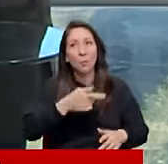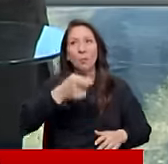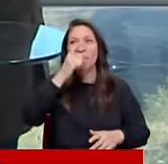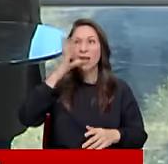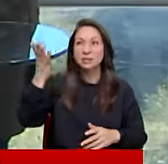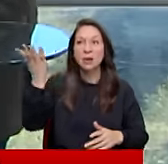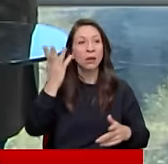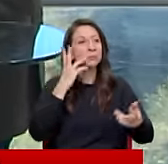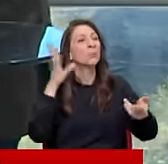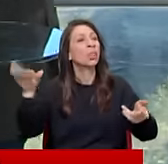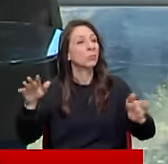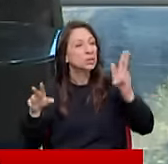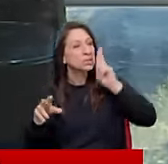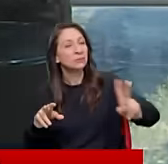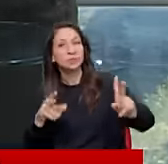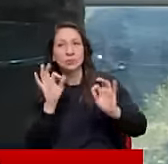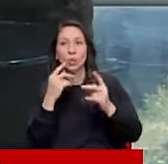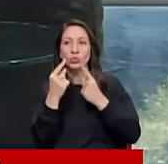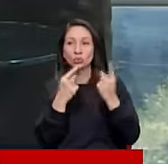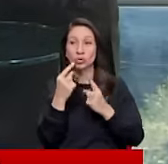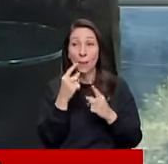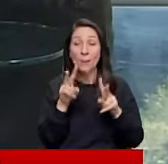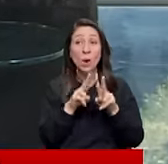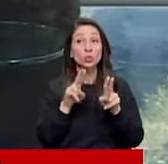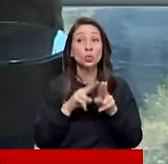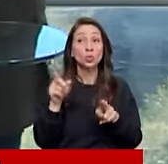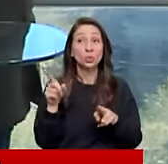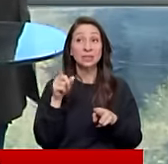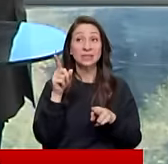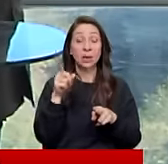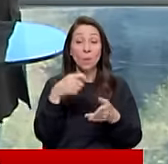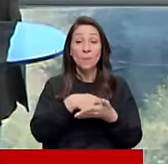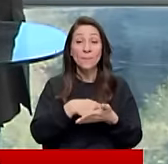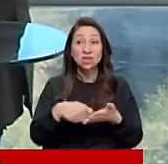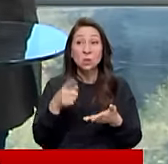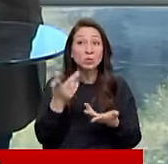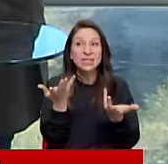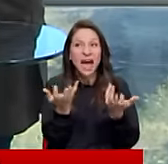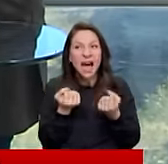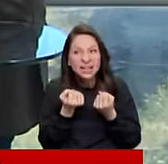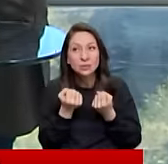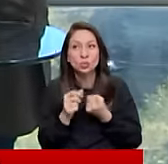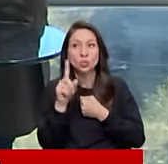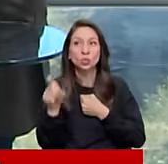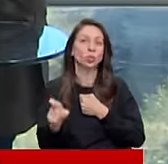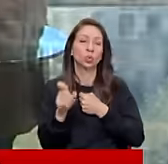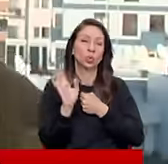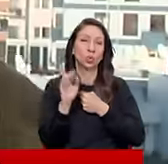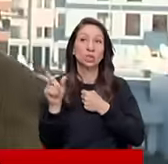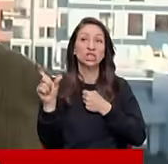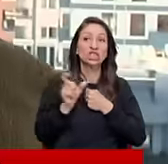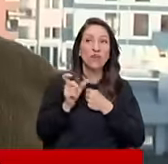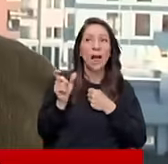daha zenginmiş diye konuşuldu, tamam mı? Ama Murat Kurum'a sen o maaşlarla bunu nasıl aldın sorusu soruldu ve o da